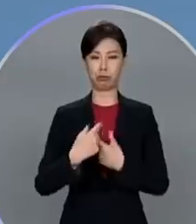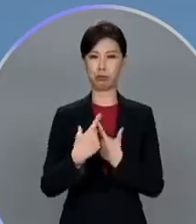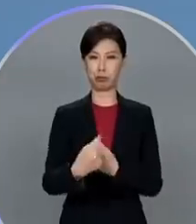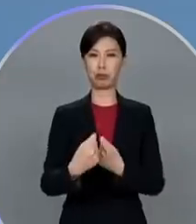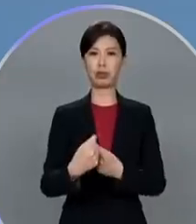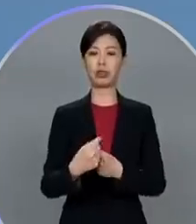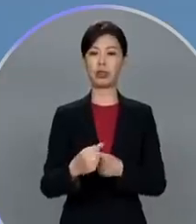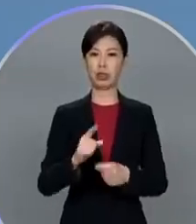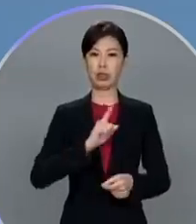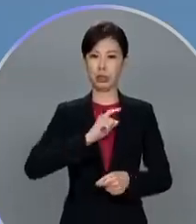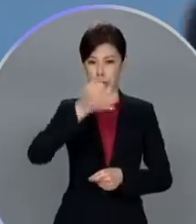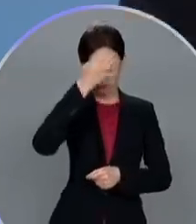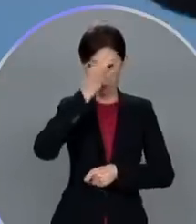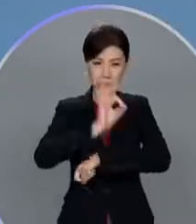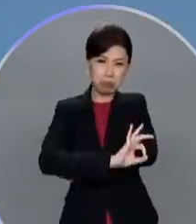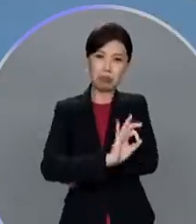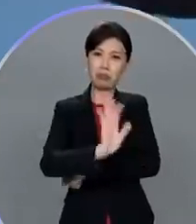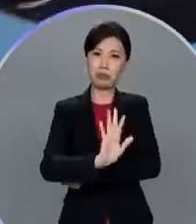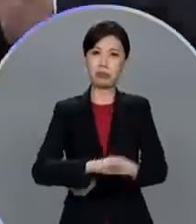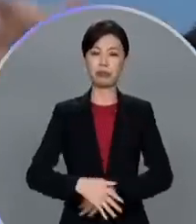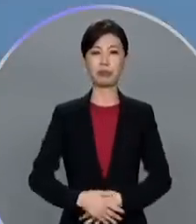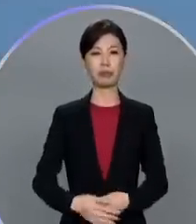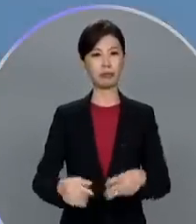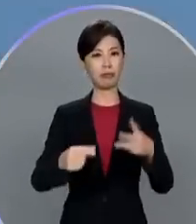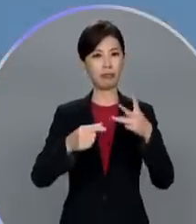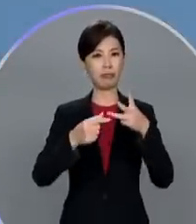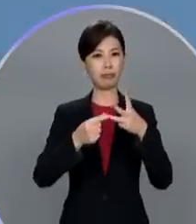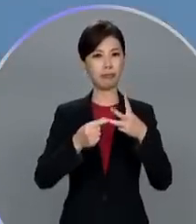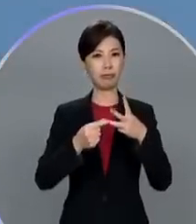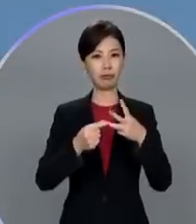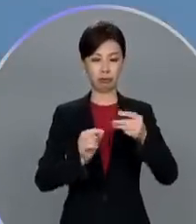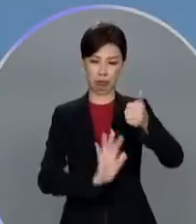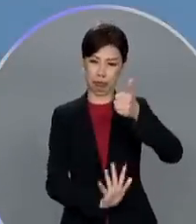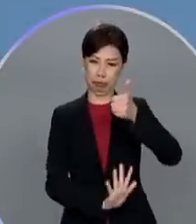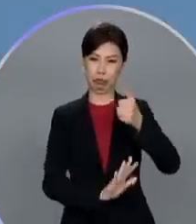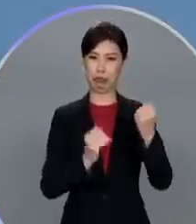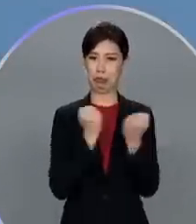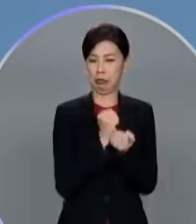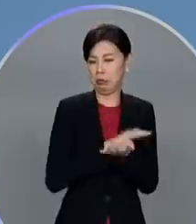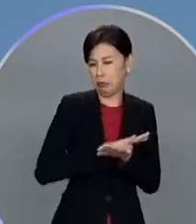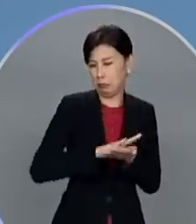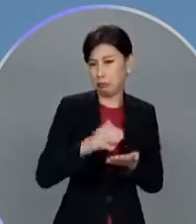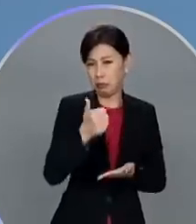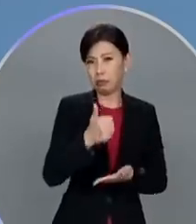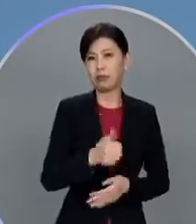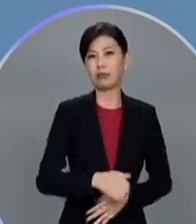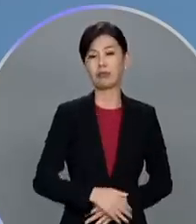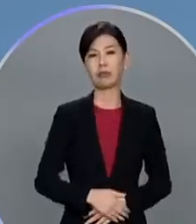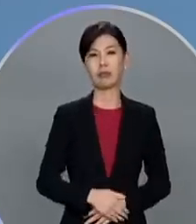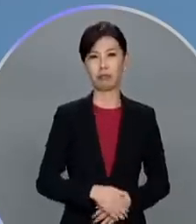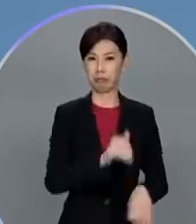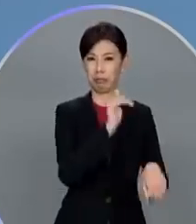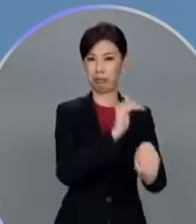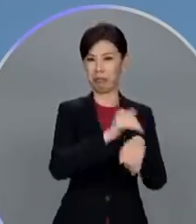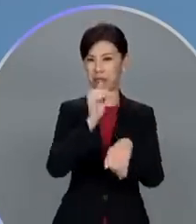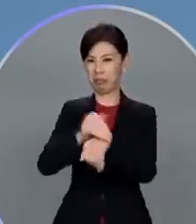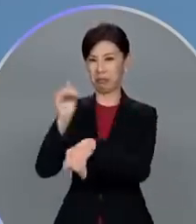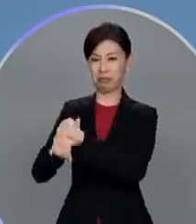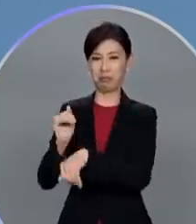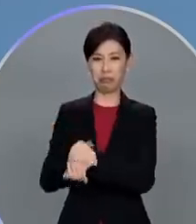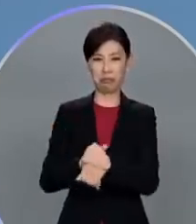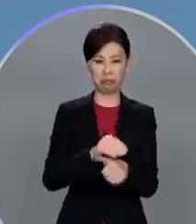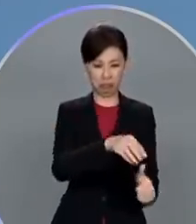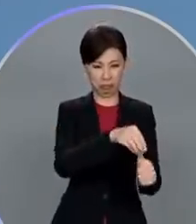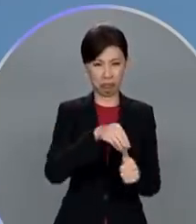取。第三，用一个清廉有效率的团队，把优秀的人才、适当人